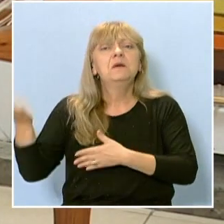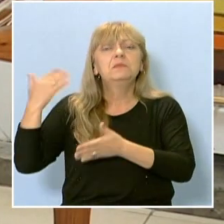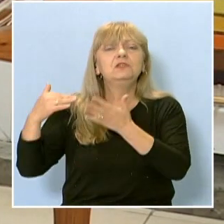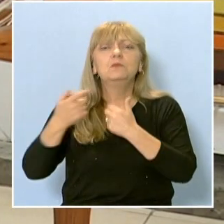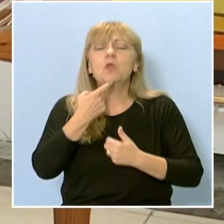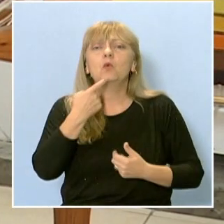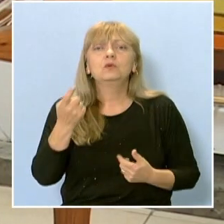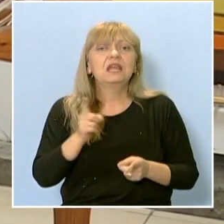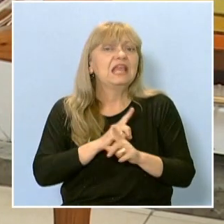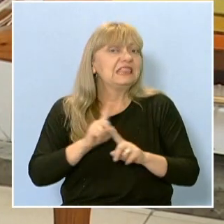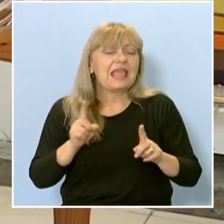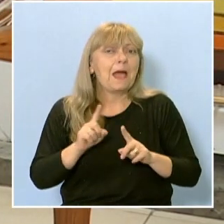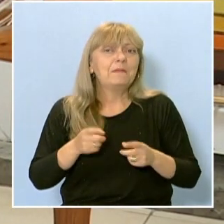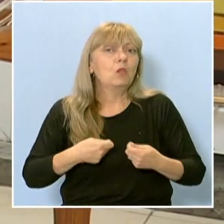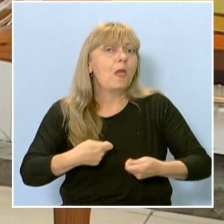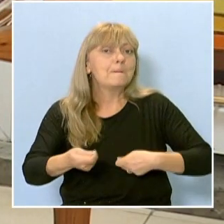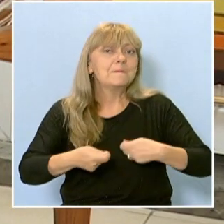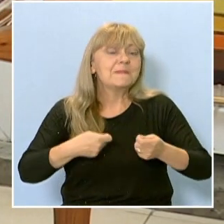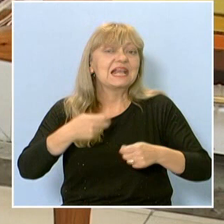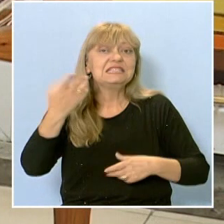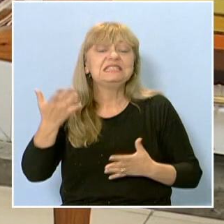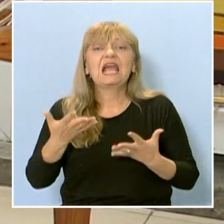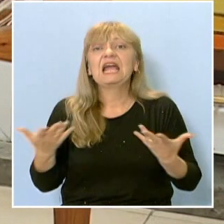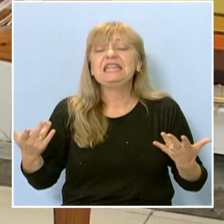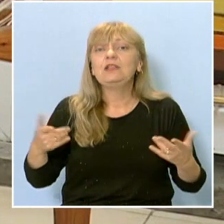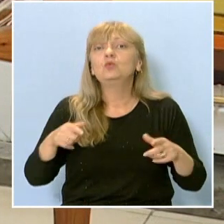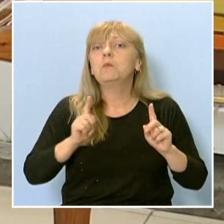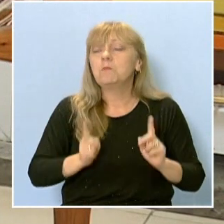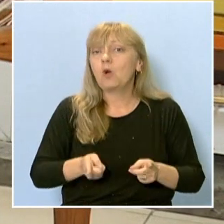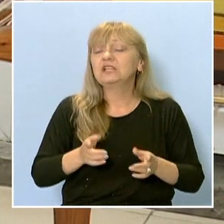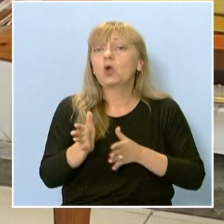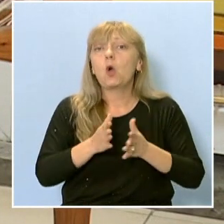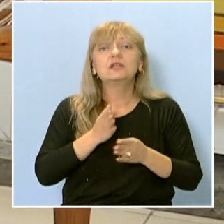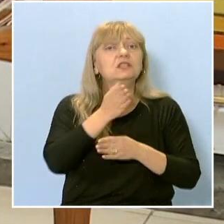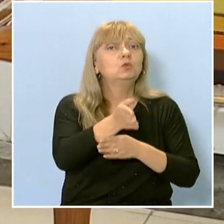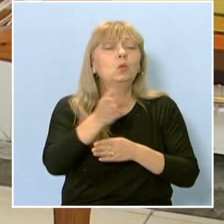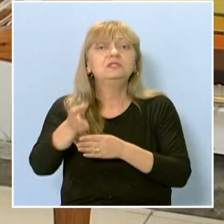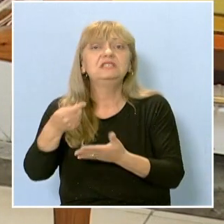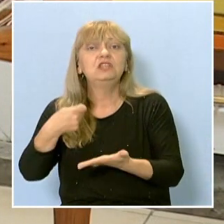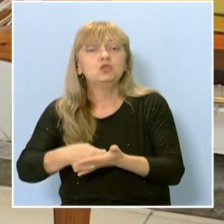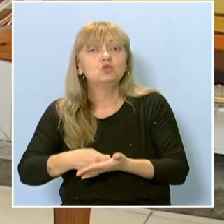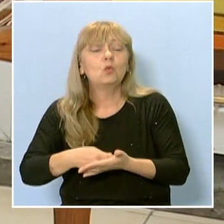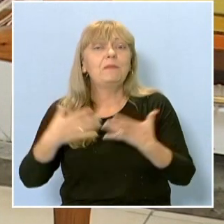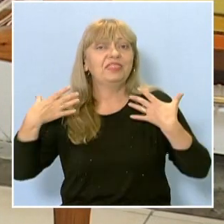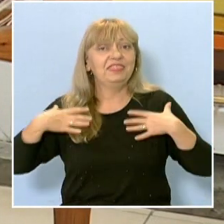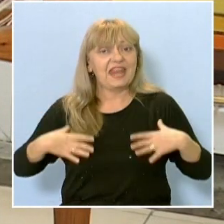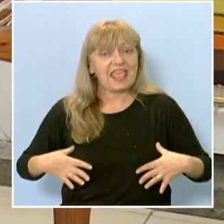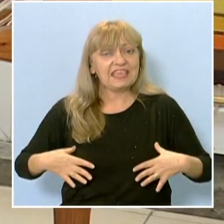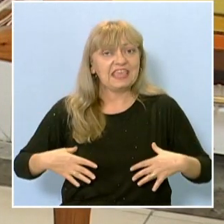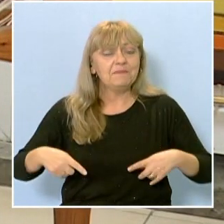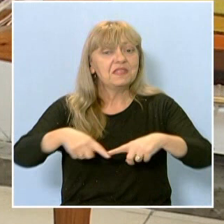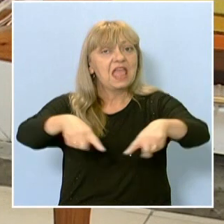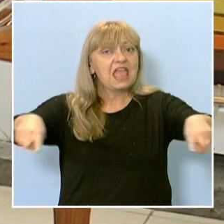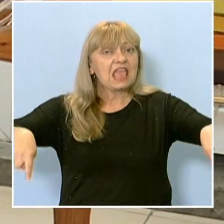нямало е такива магазини, както има сега, където е можело да отидат хората да си купят дрехи, килими и всичко, което им е необходимо.